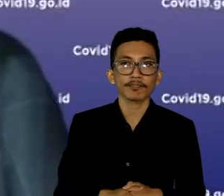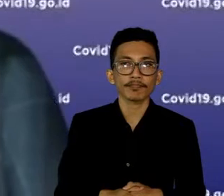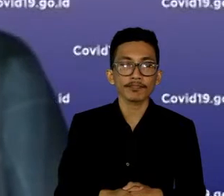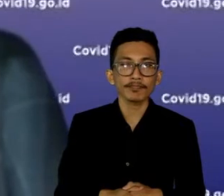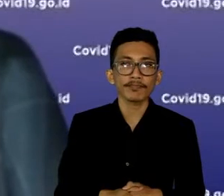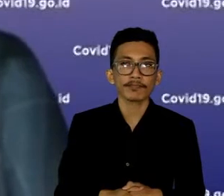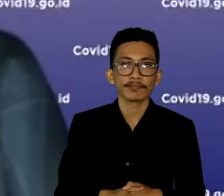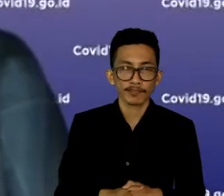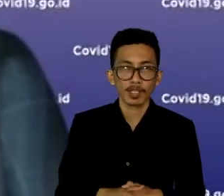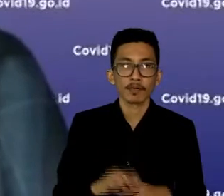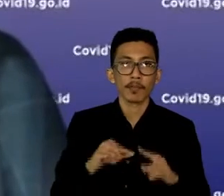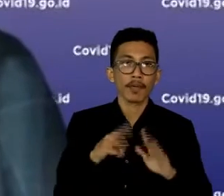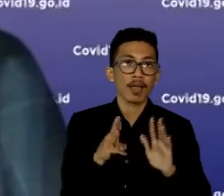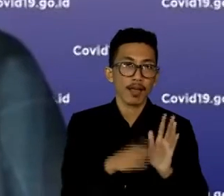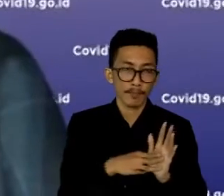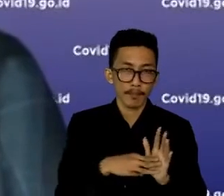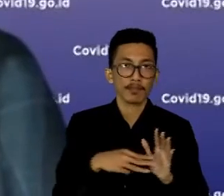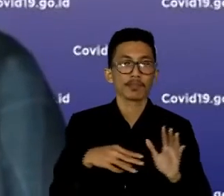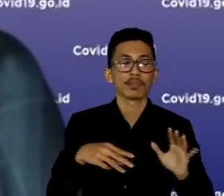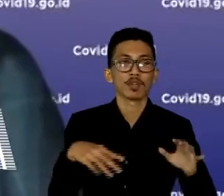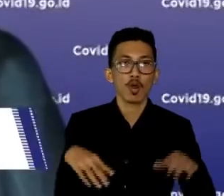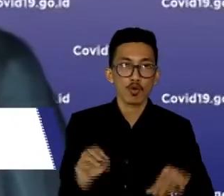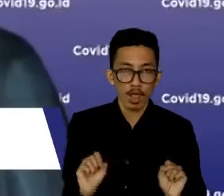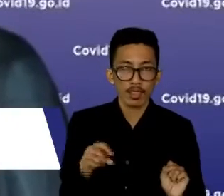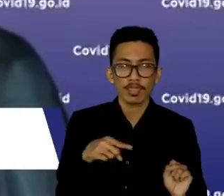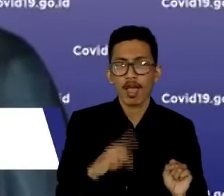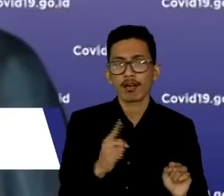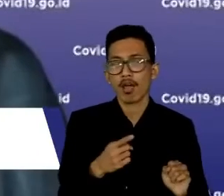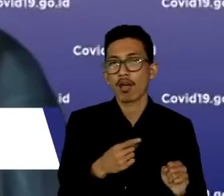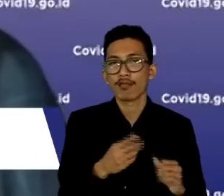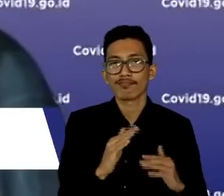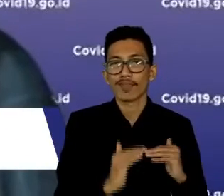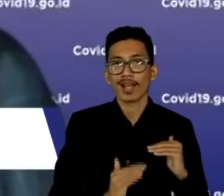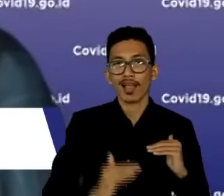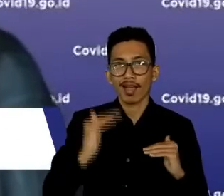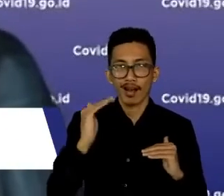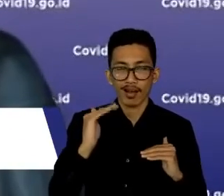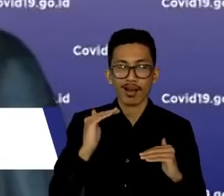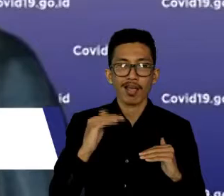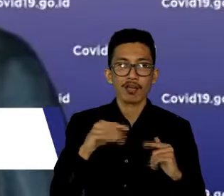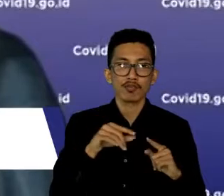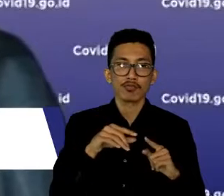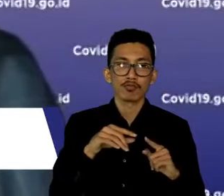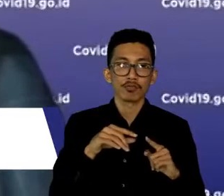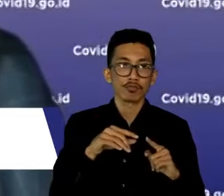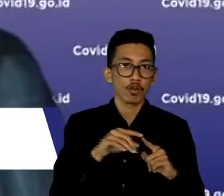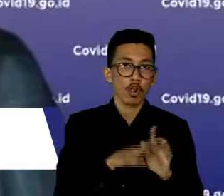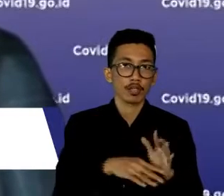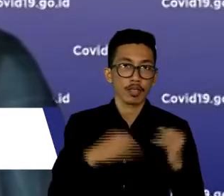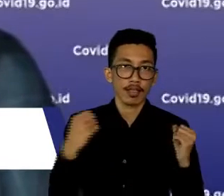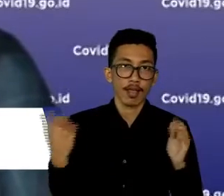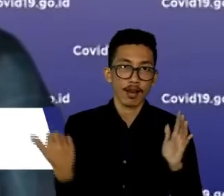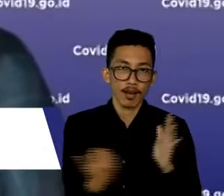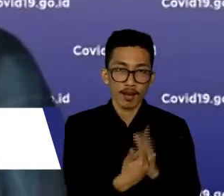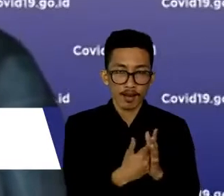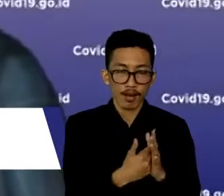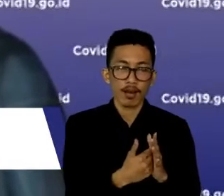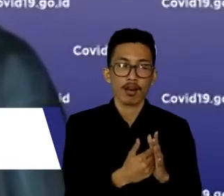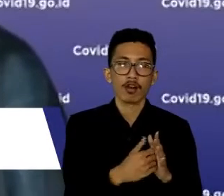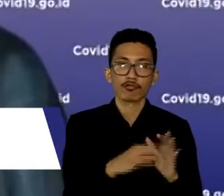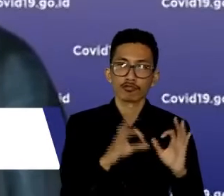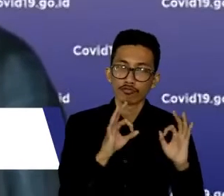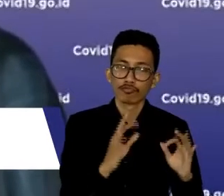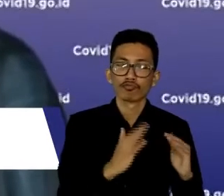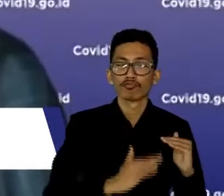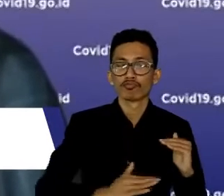ambil, bahwa memang di PPKM darurat sudah banyak improvement lah kita lihat untuk angka kepatuhan, kemudian kinerja yang juga sudah